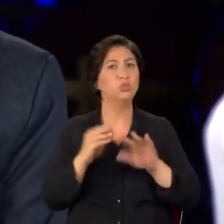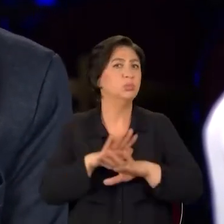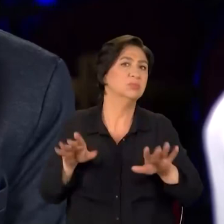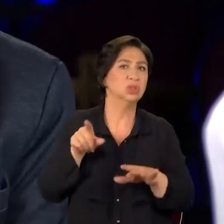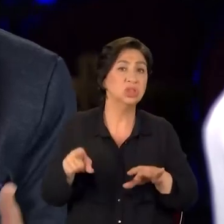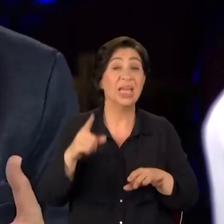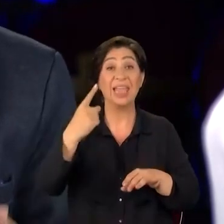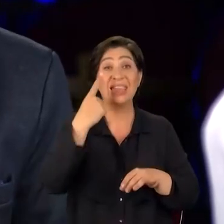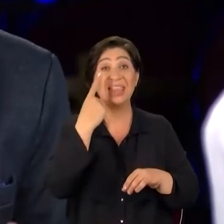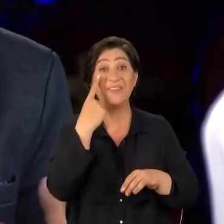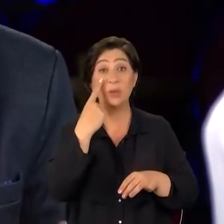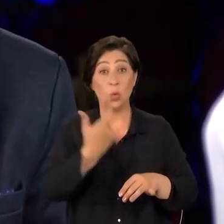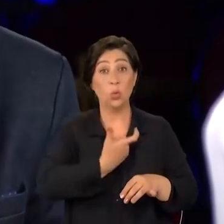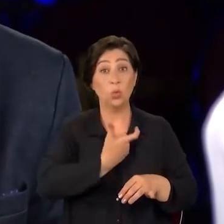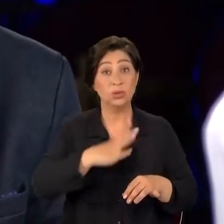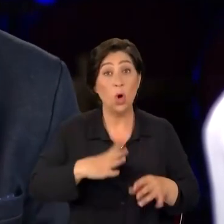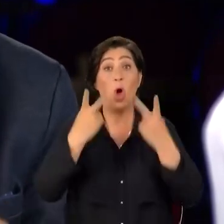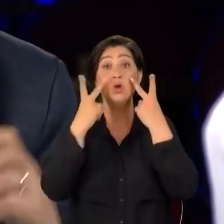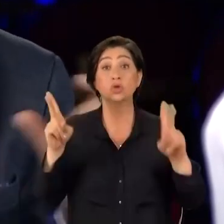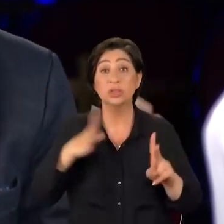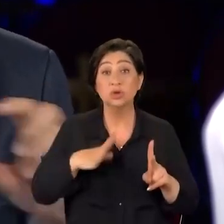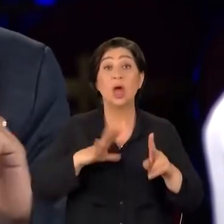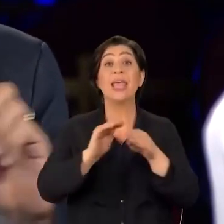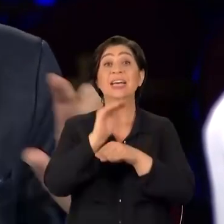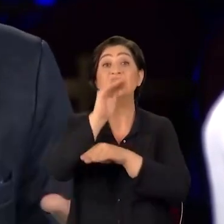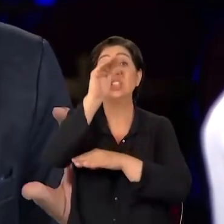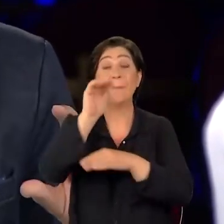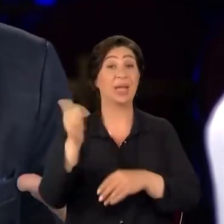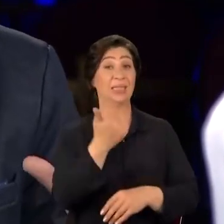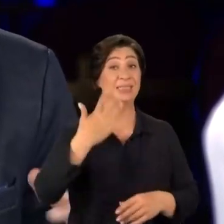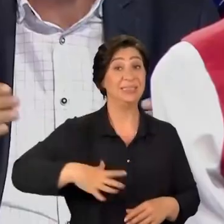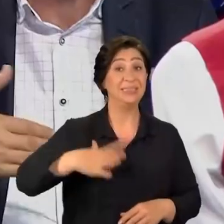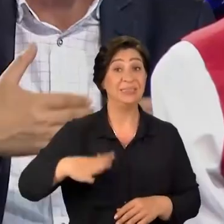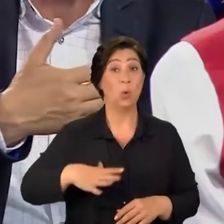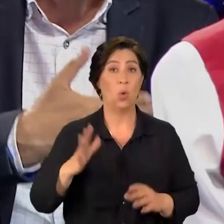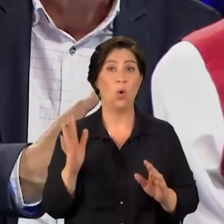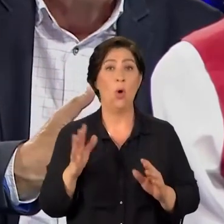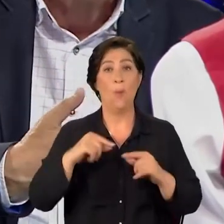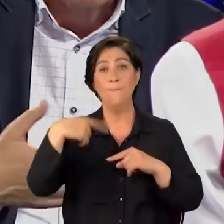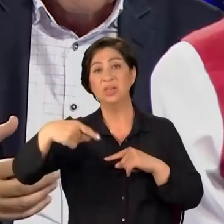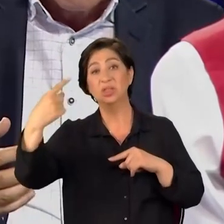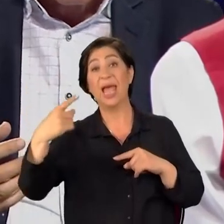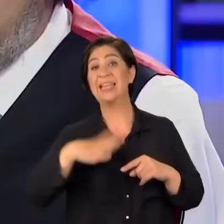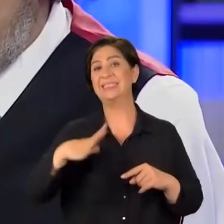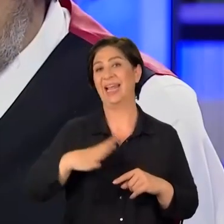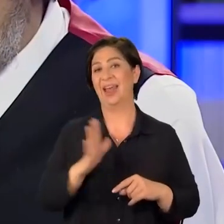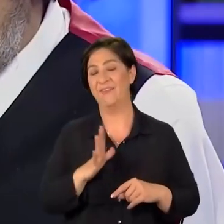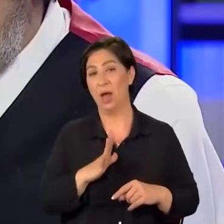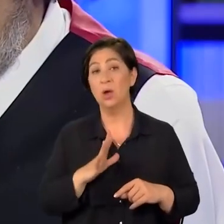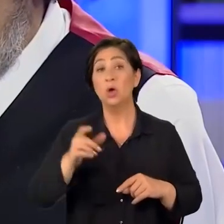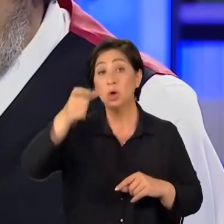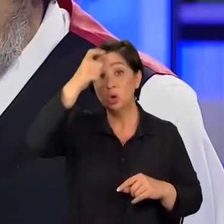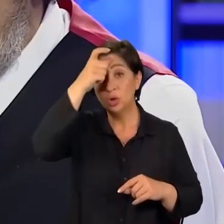güçlenmiş. Devletten hukuk istiyor, özgürlük istiyor, yaşam kalitesine dair başka meramları var. Şimdi